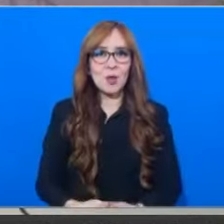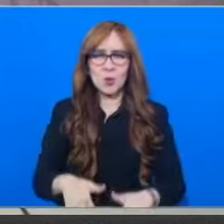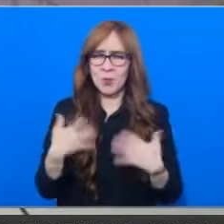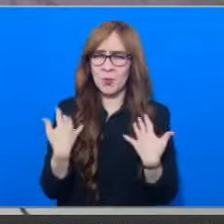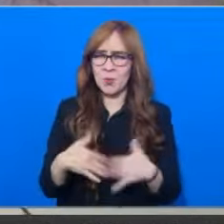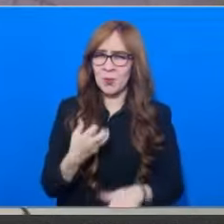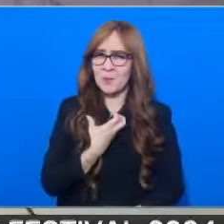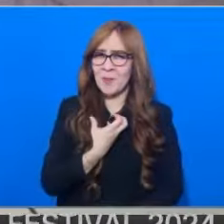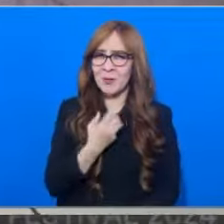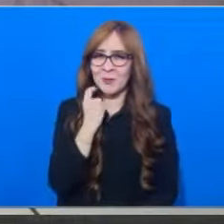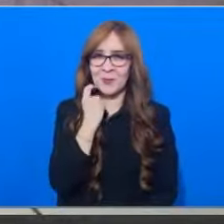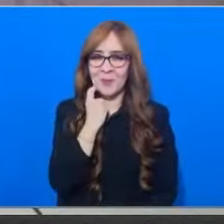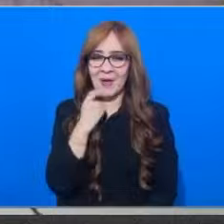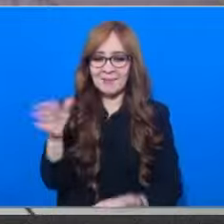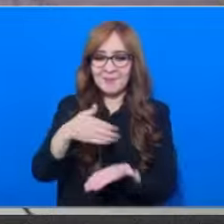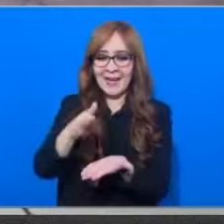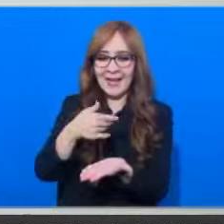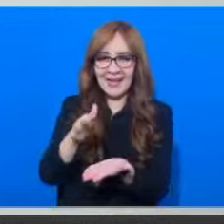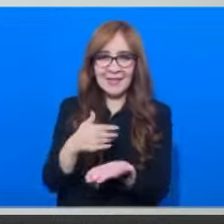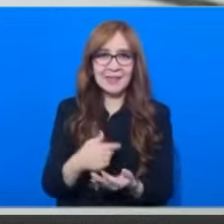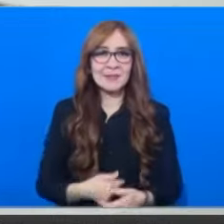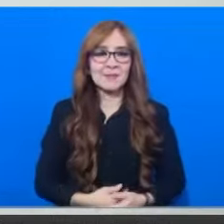pengen bakar-bakar. Sabar ya, Teh ya.